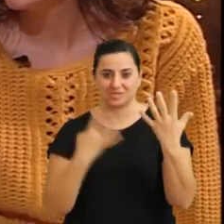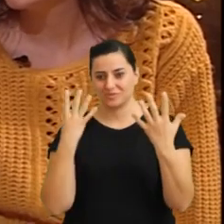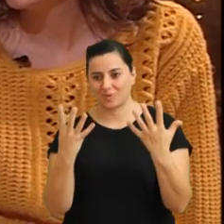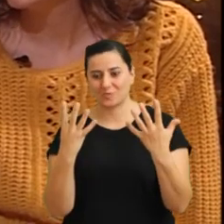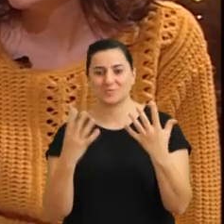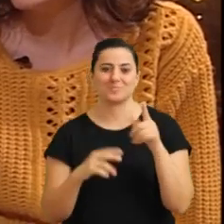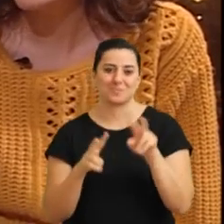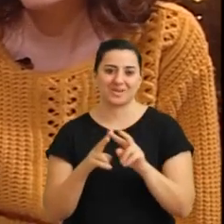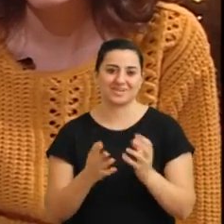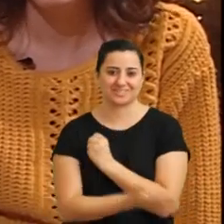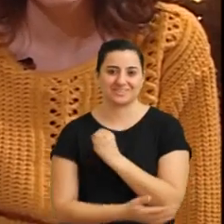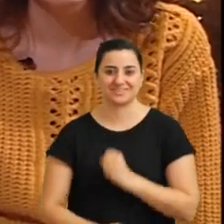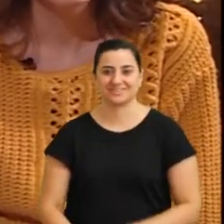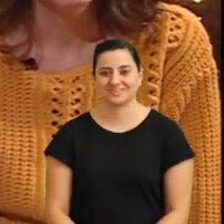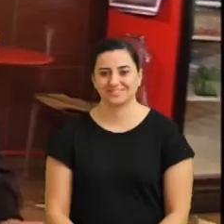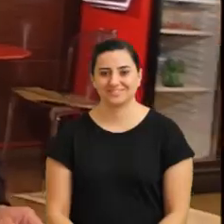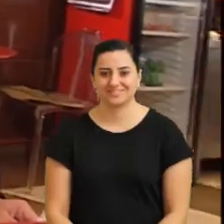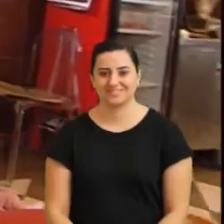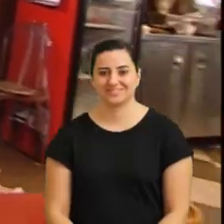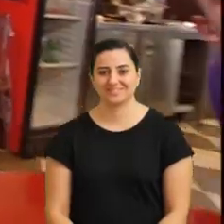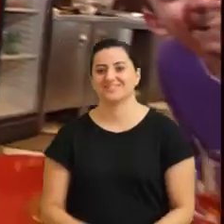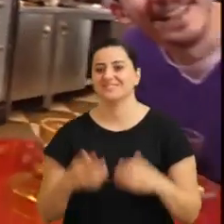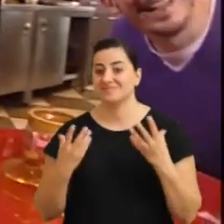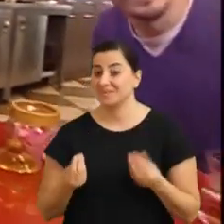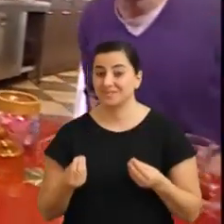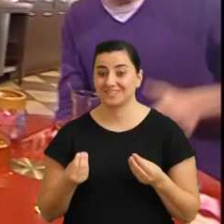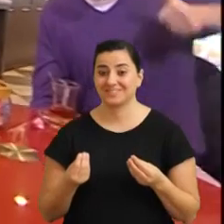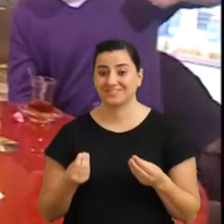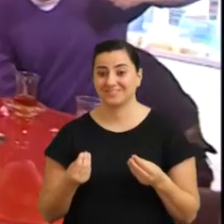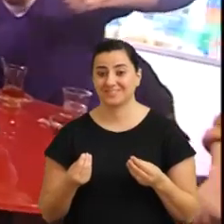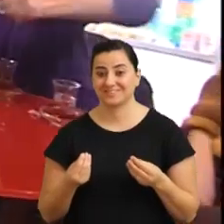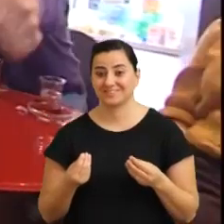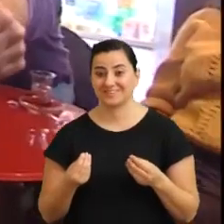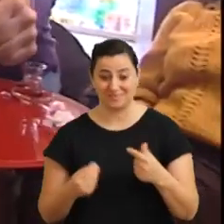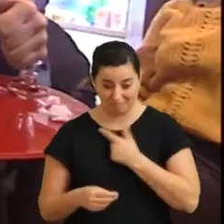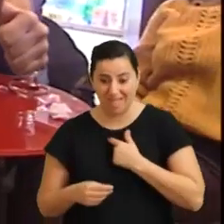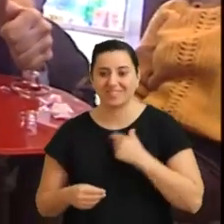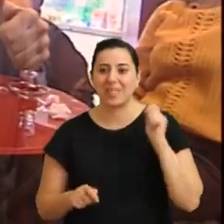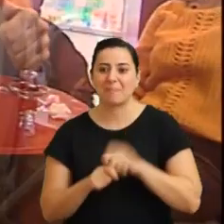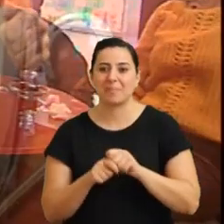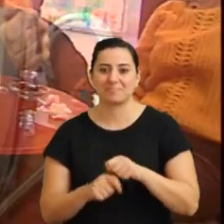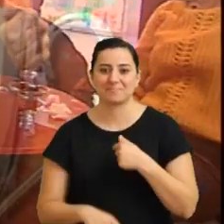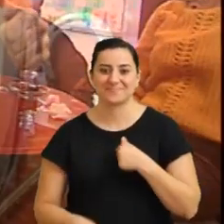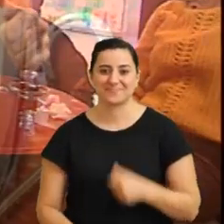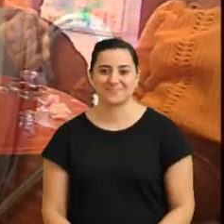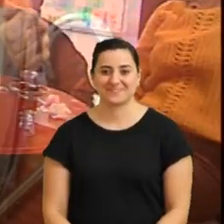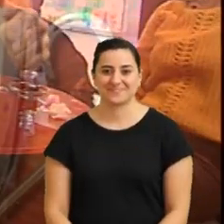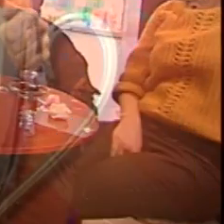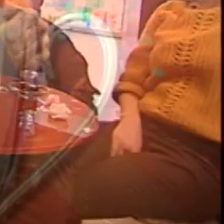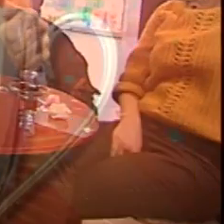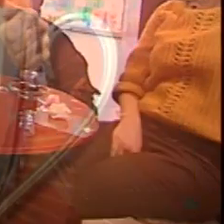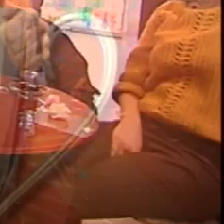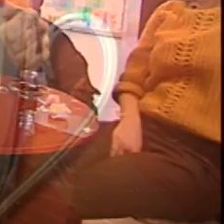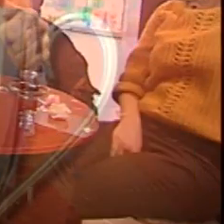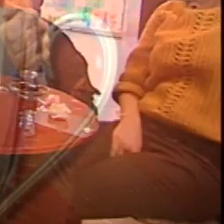5-4 ile ben kazandım. Ve böylece ben yaparım. Baş parmağını kameraya